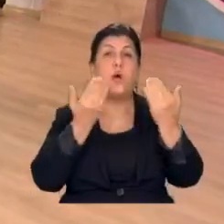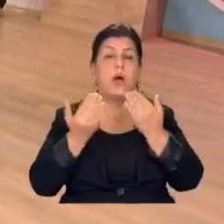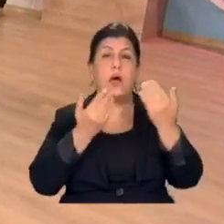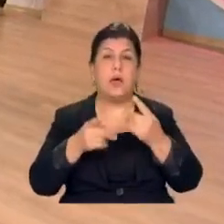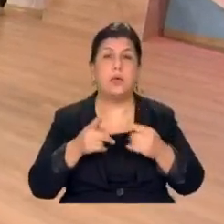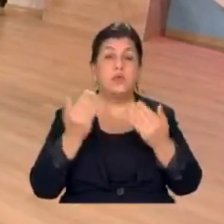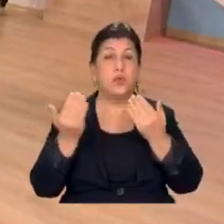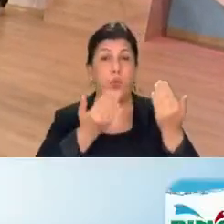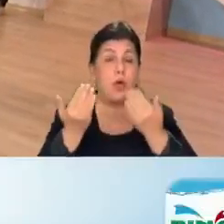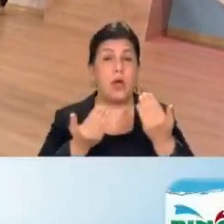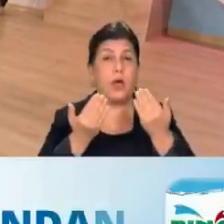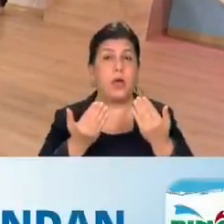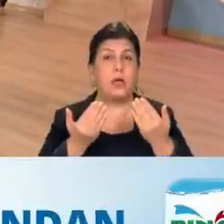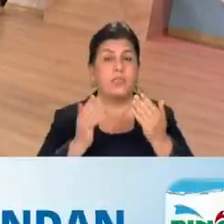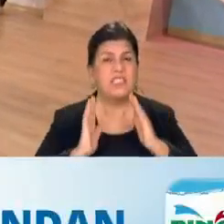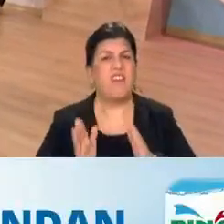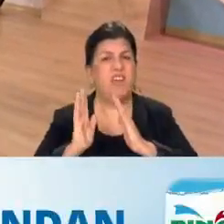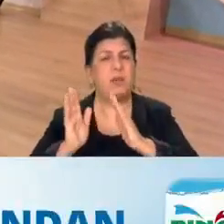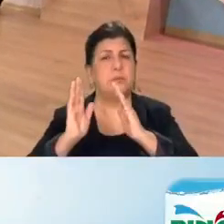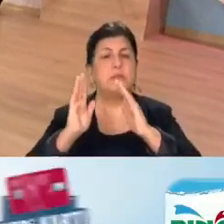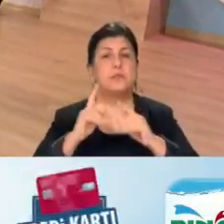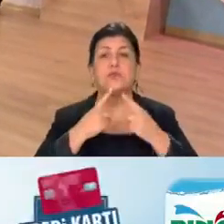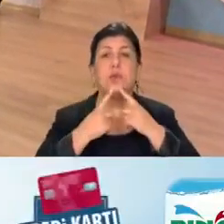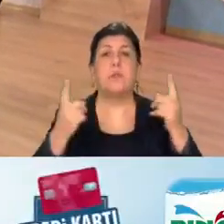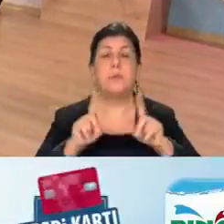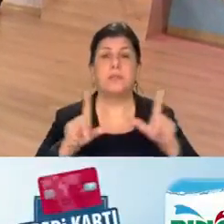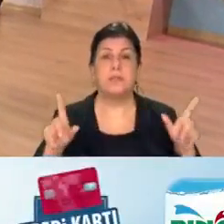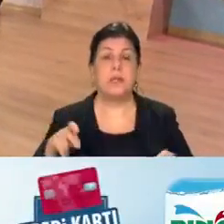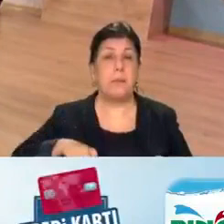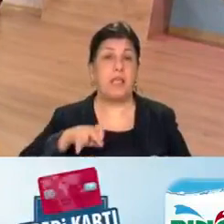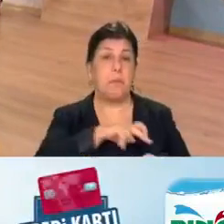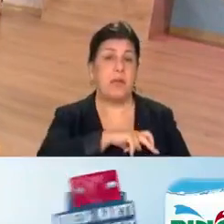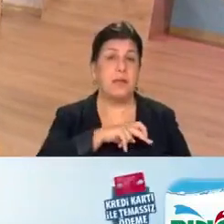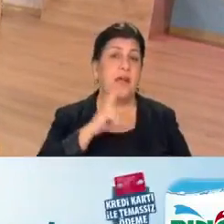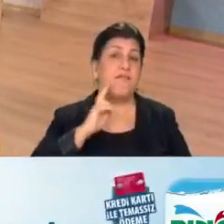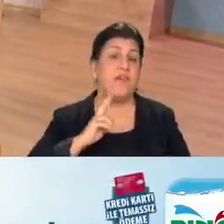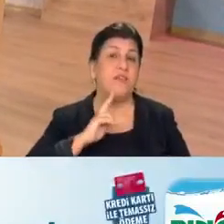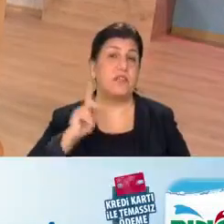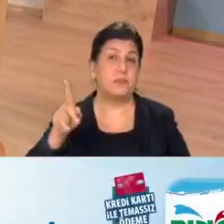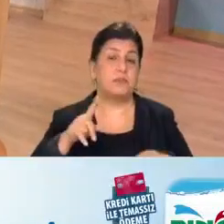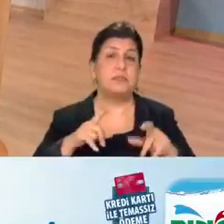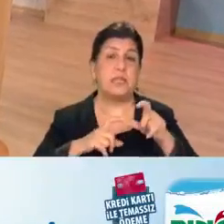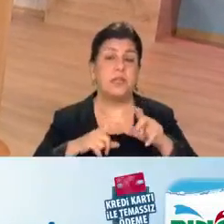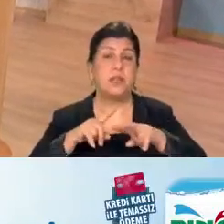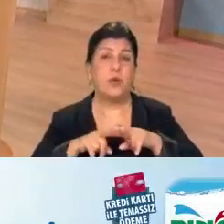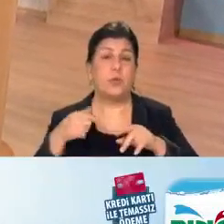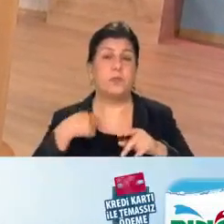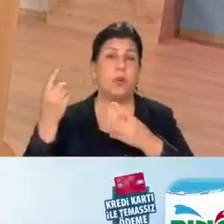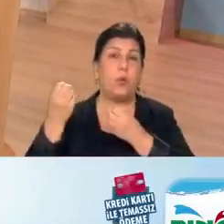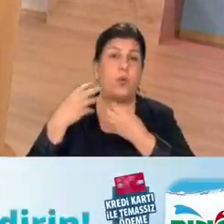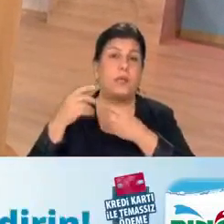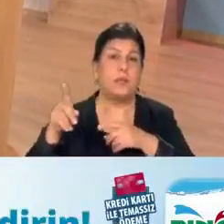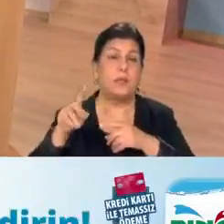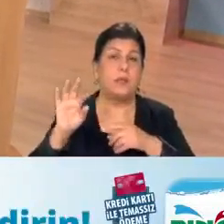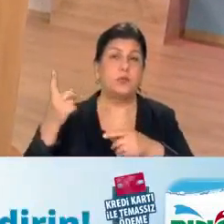bu duayı bunu devamlı söylemeliyiz Peygamber Efendimiz aleyhissalatu vesselam bunu bizi öğüttür